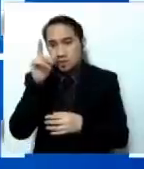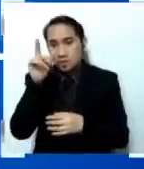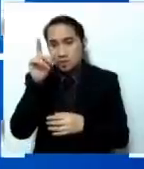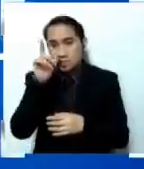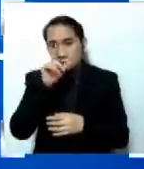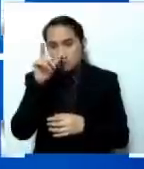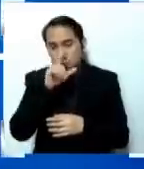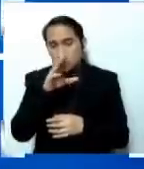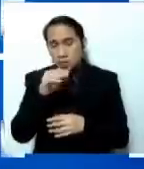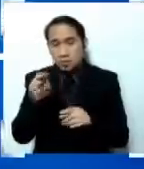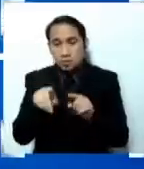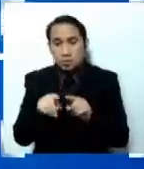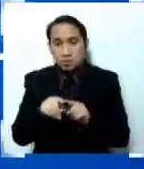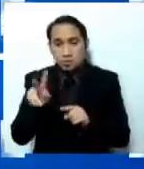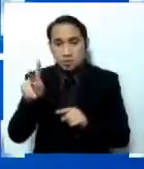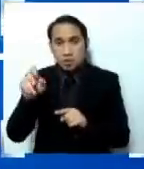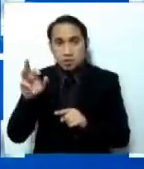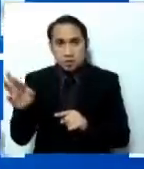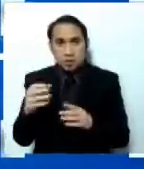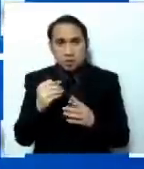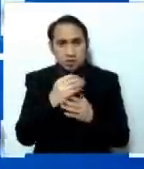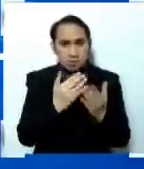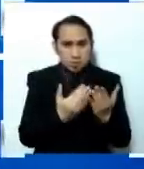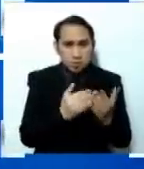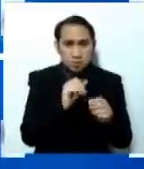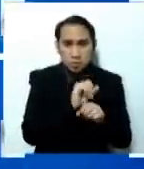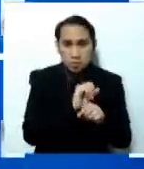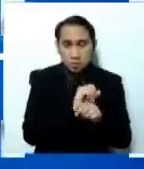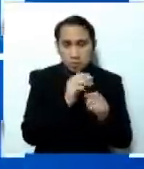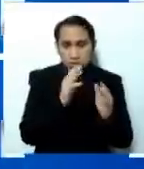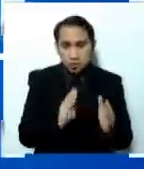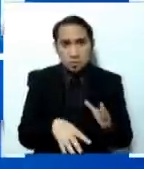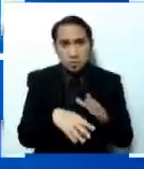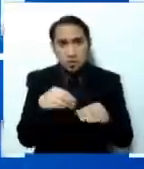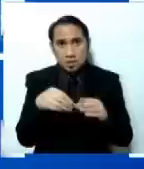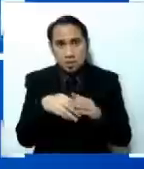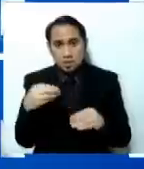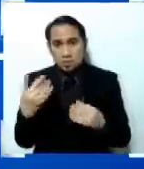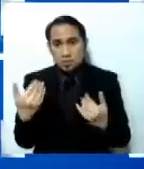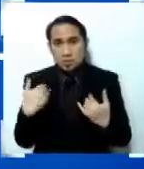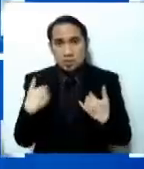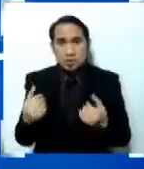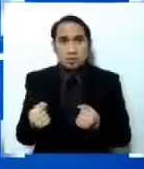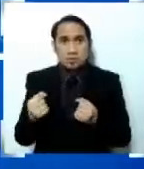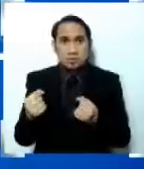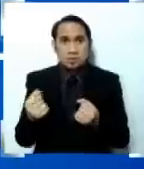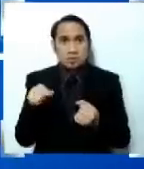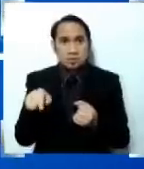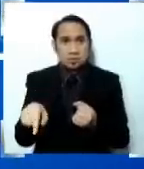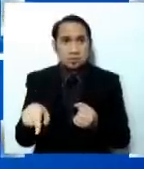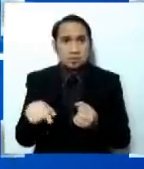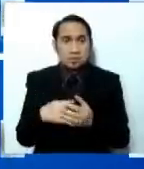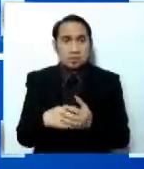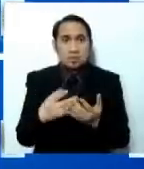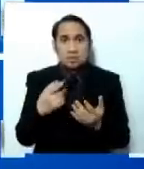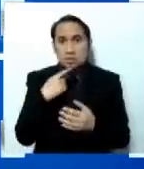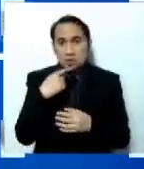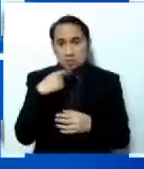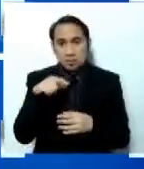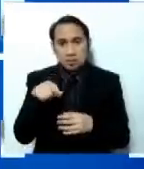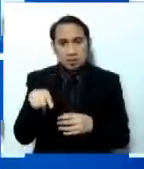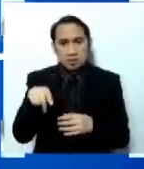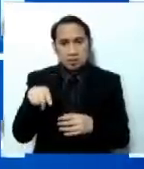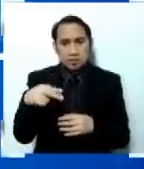Naglabasat sa kanilang opisina ang mga empleyado sa Maynila sa mga gilid ng kalsada na ipon ng iba. Ayon sa PBOX, wala silang